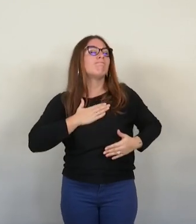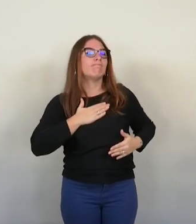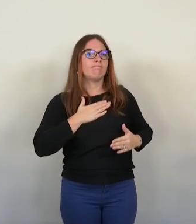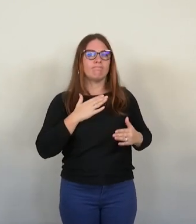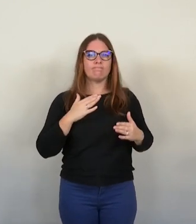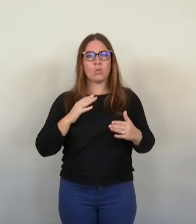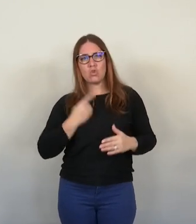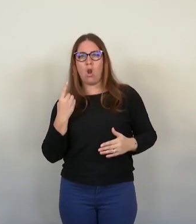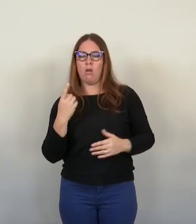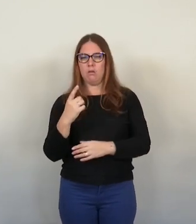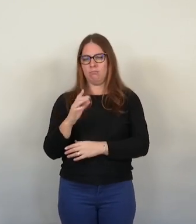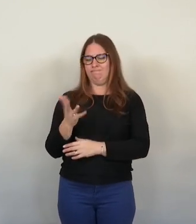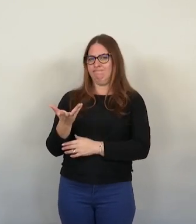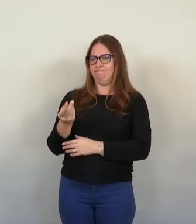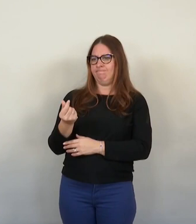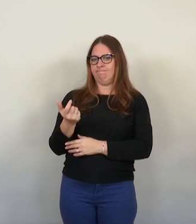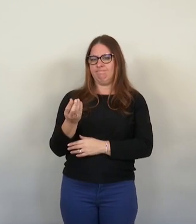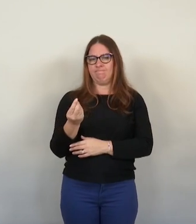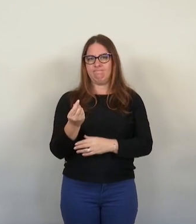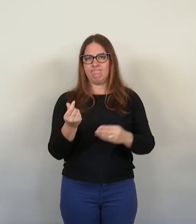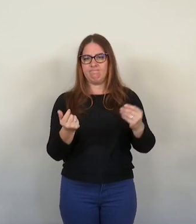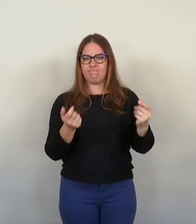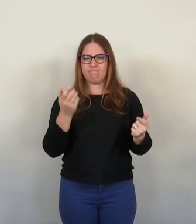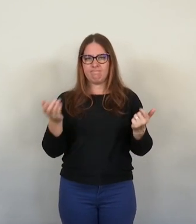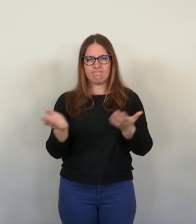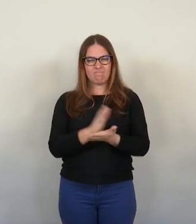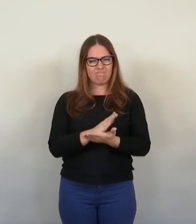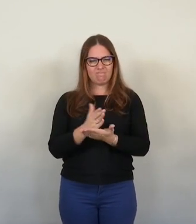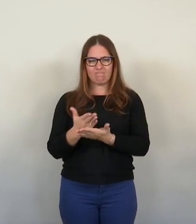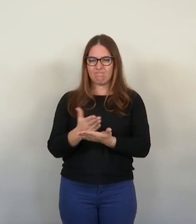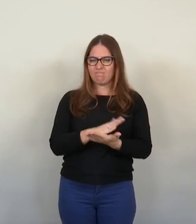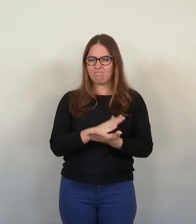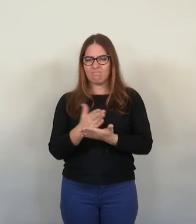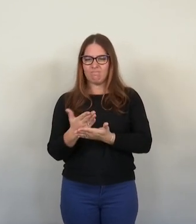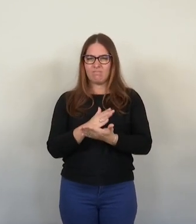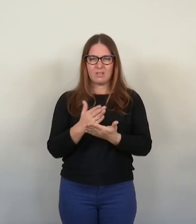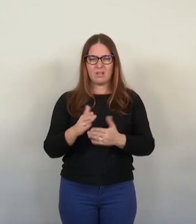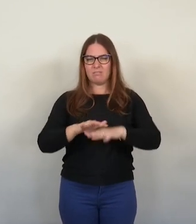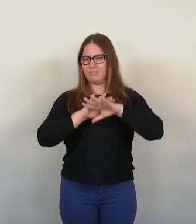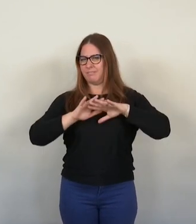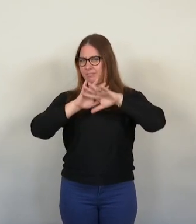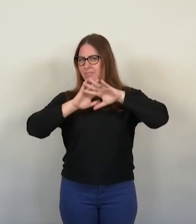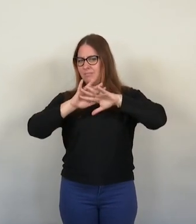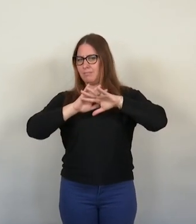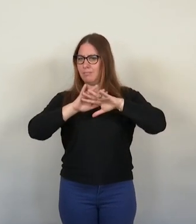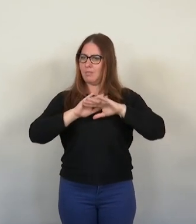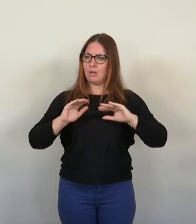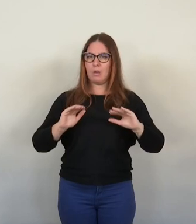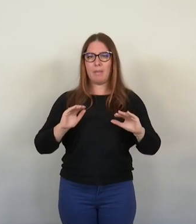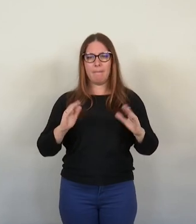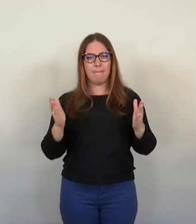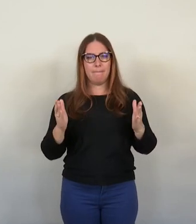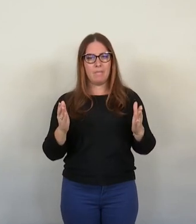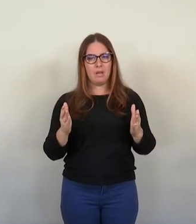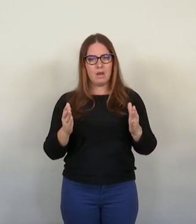ça assez en il y a il y a là une ambiguïé qui qui me semble pas très nette et d'ailleurs je l'illustre